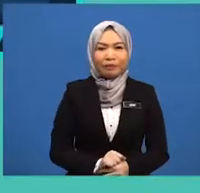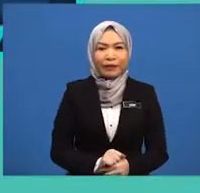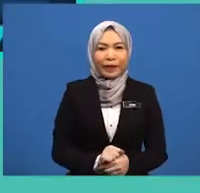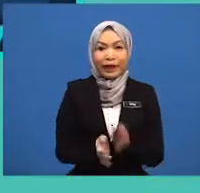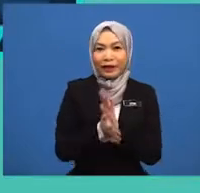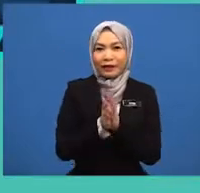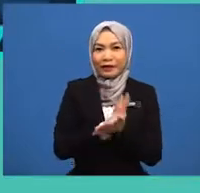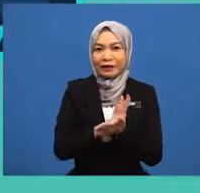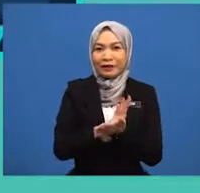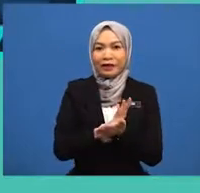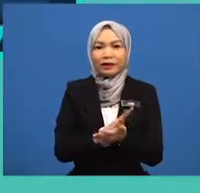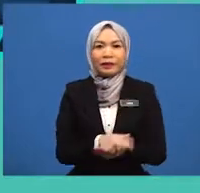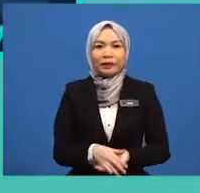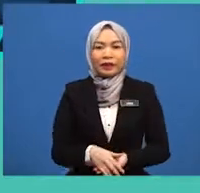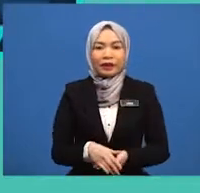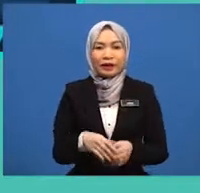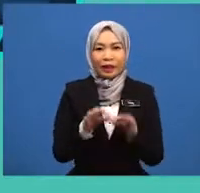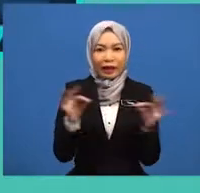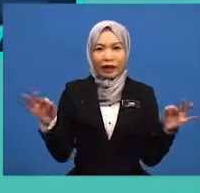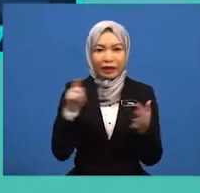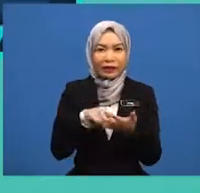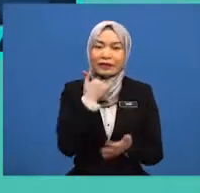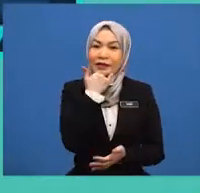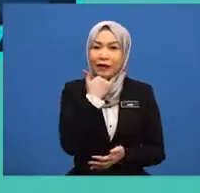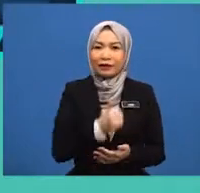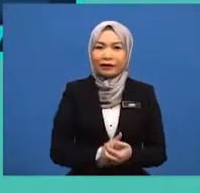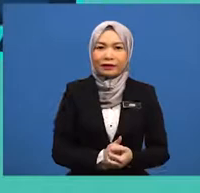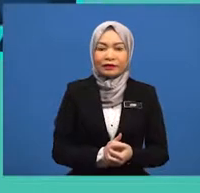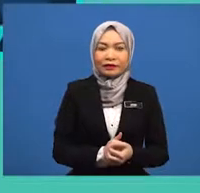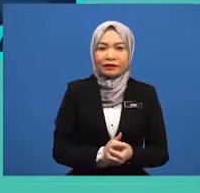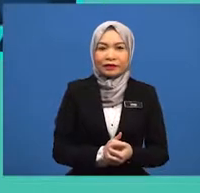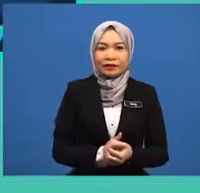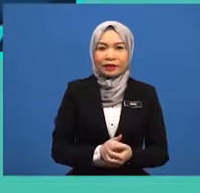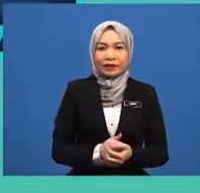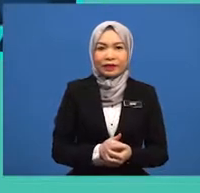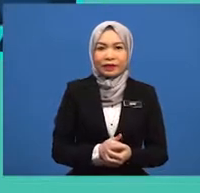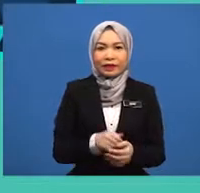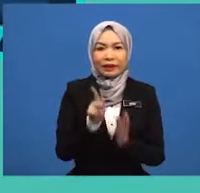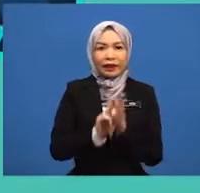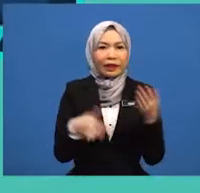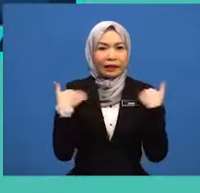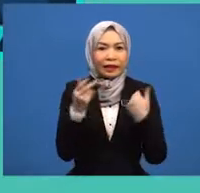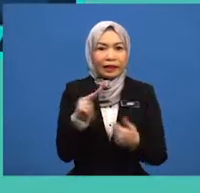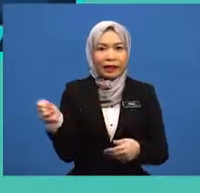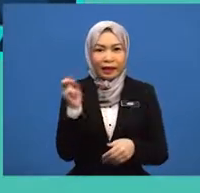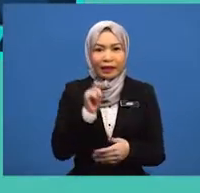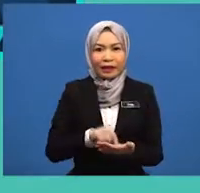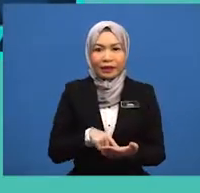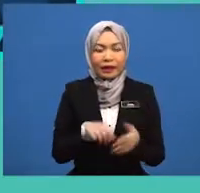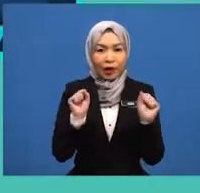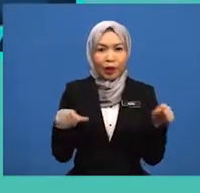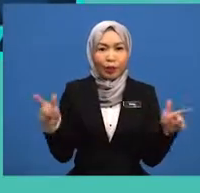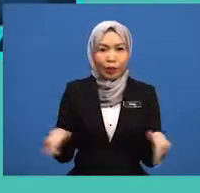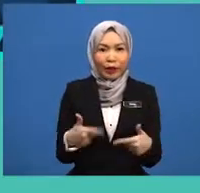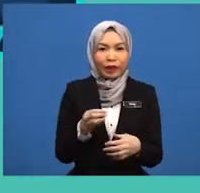6. Maka, pernyataan matematik ini adalah salah. Situasi ini boleh berlaku